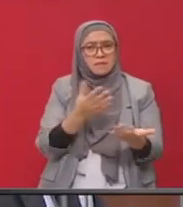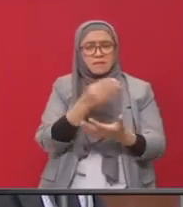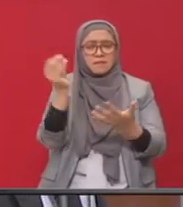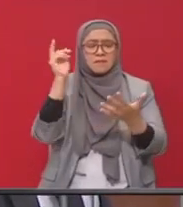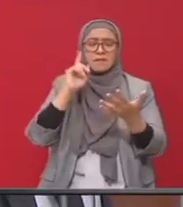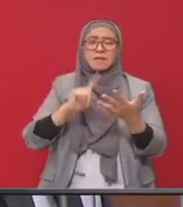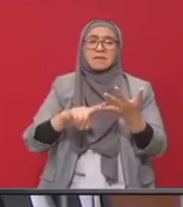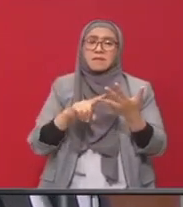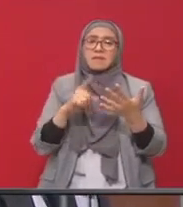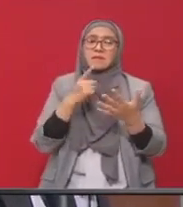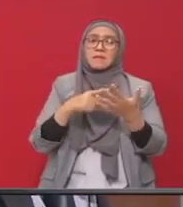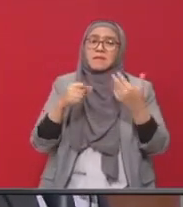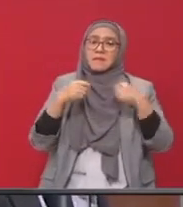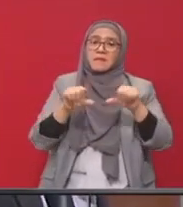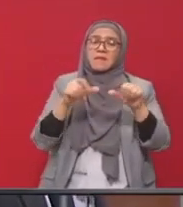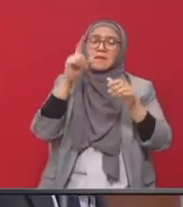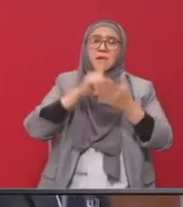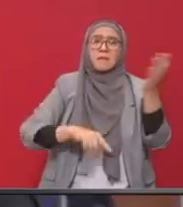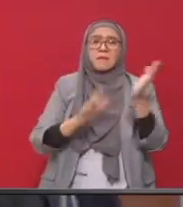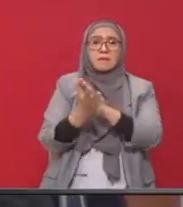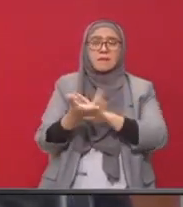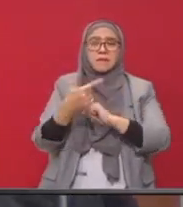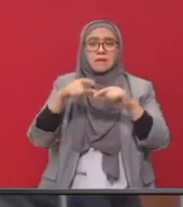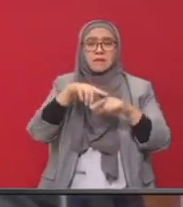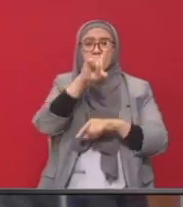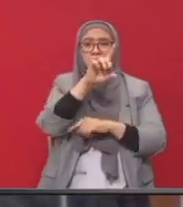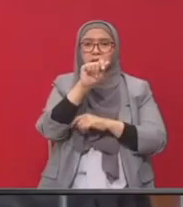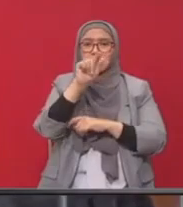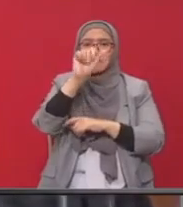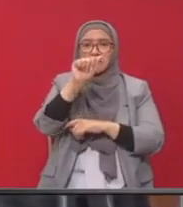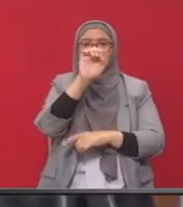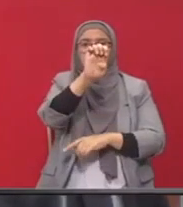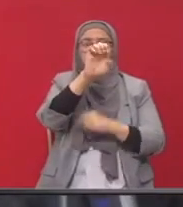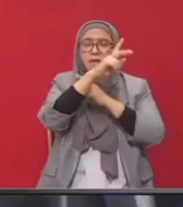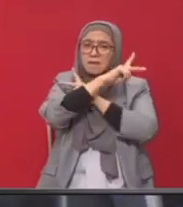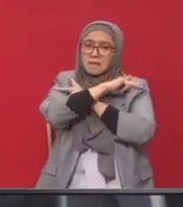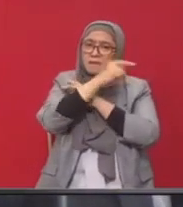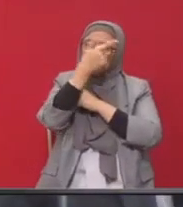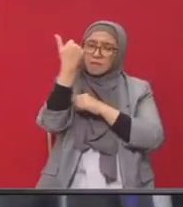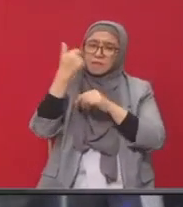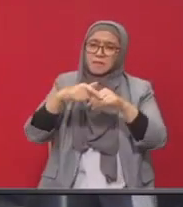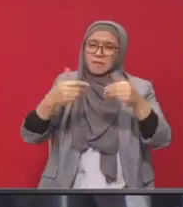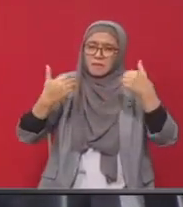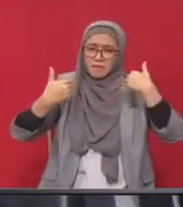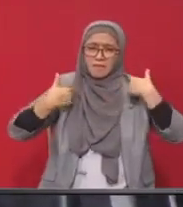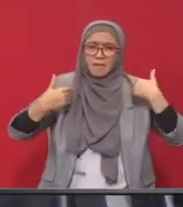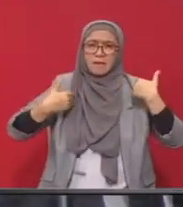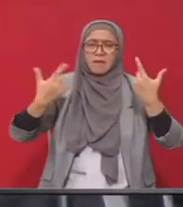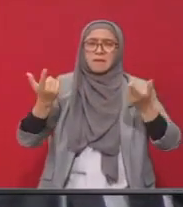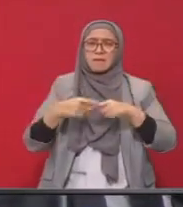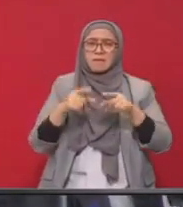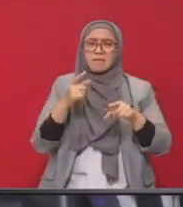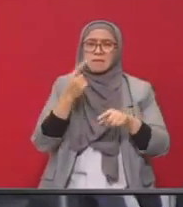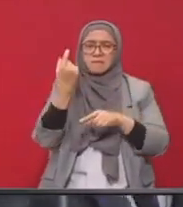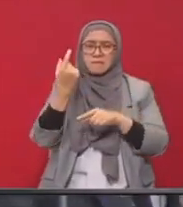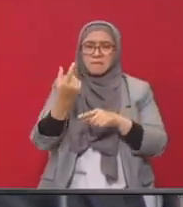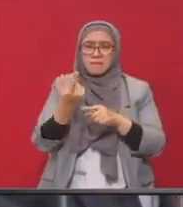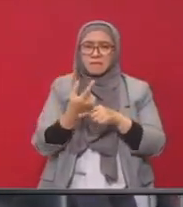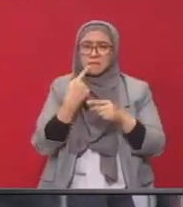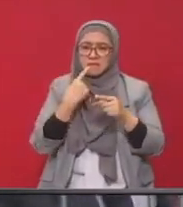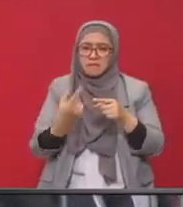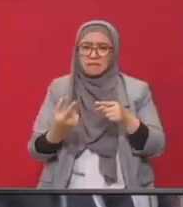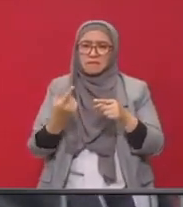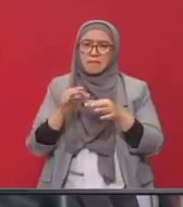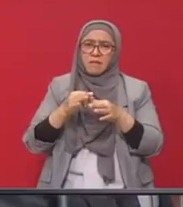jadi dengan data-data besi kasih soekrano difahamkan terdapat deadlock sebanyak 70.000